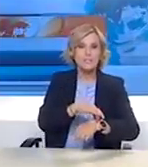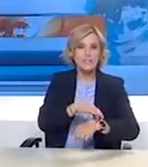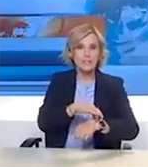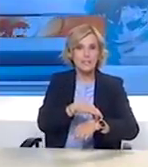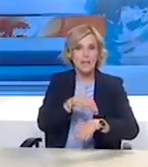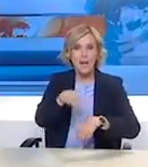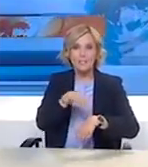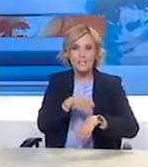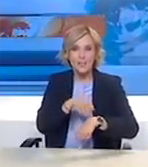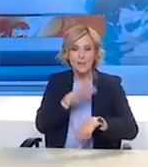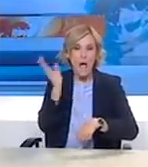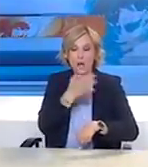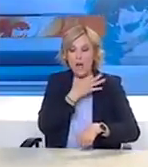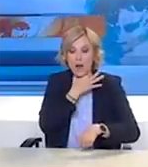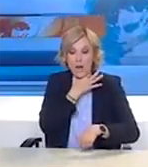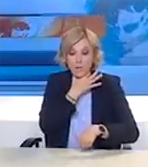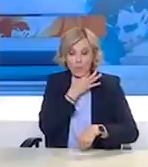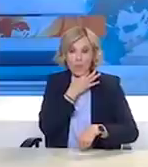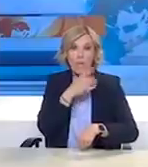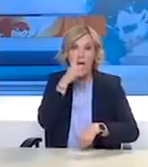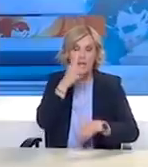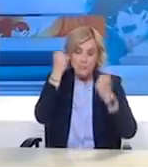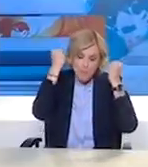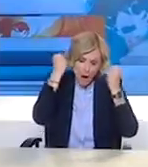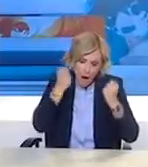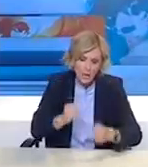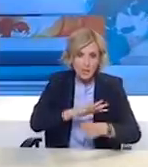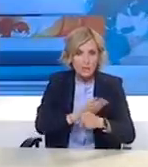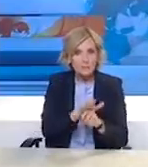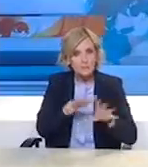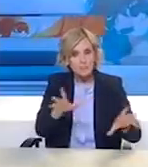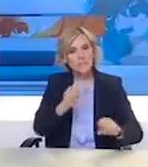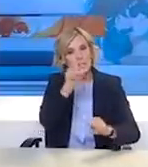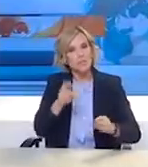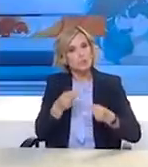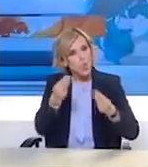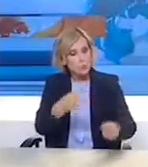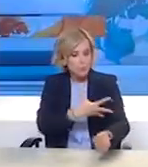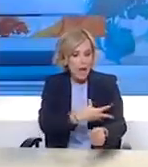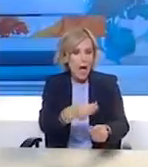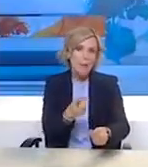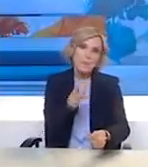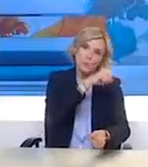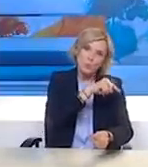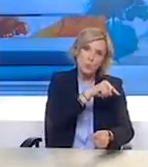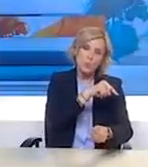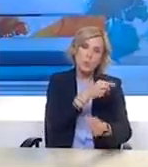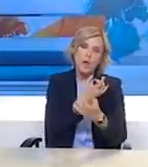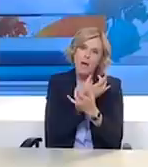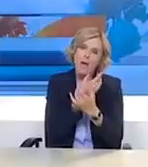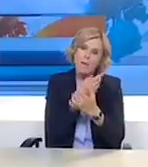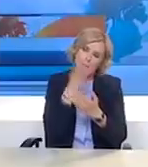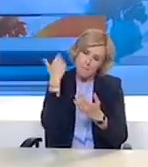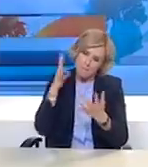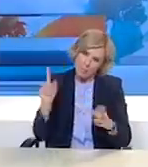στιγμή δίνεται σε σοβαρά στάδια της νόσου στο εξωτερικό. Ενδεχομένως να είναι πιο ωφέλιμο σε ελαφρότερα στάδια της νόσου. Πάντως πρέπει να γίνει με τους κανόνες της επιστήμης.